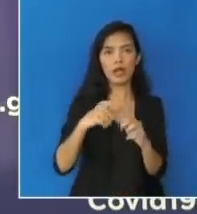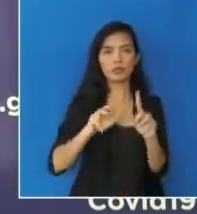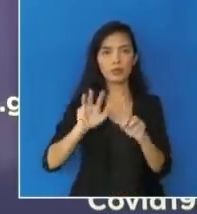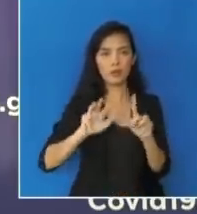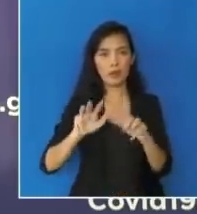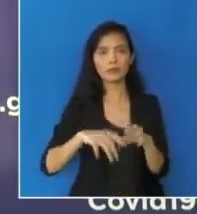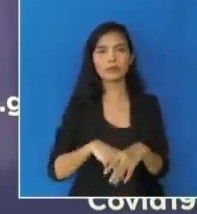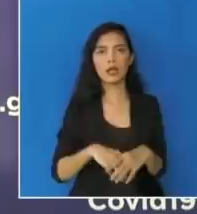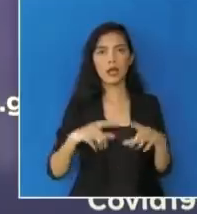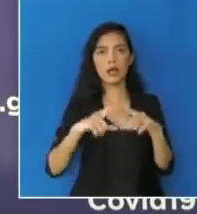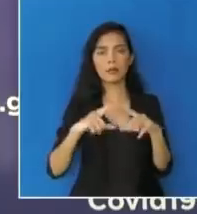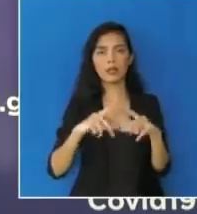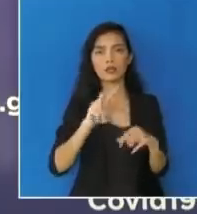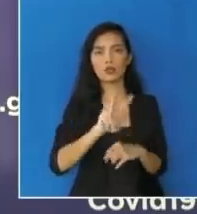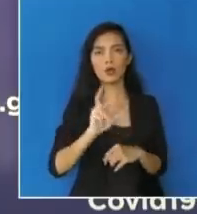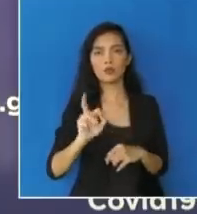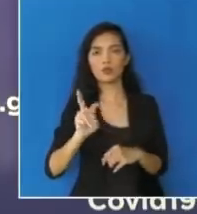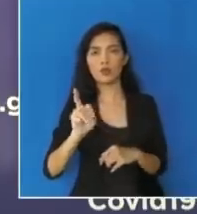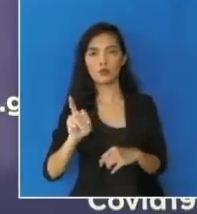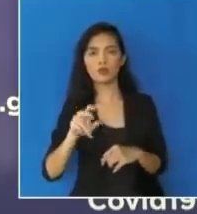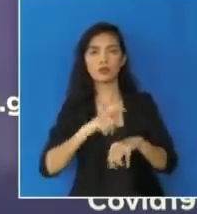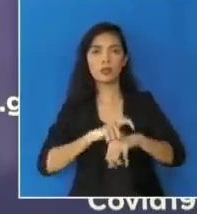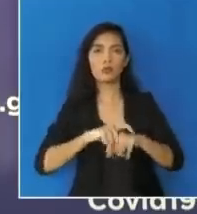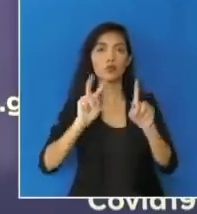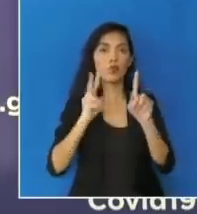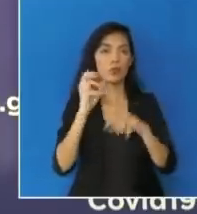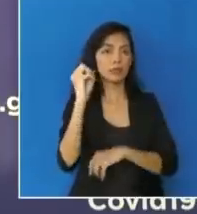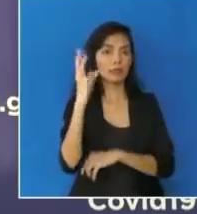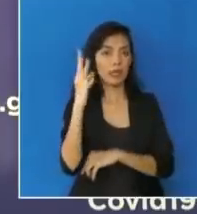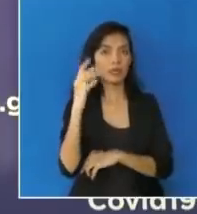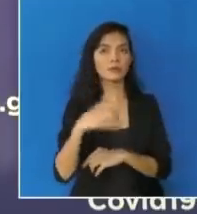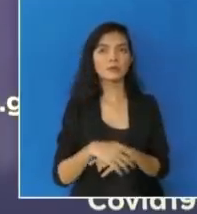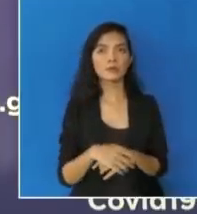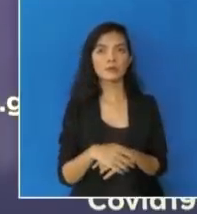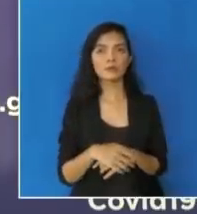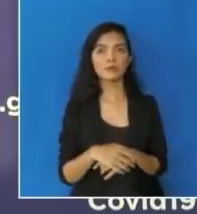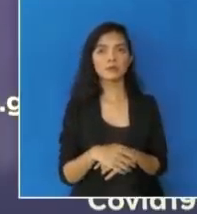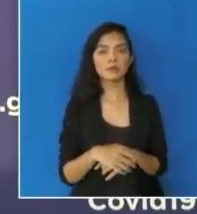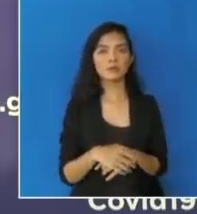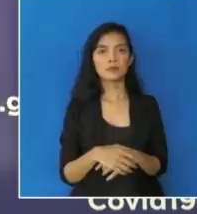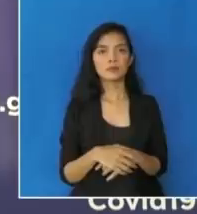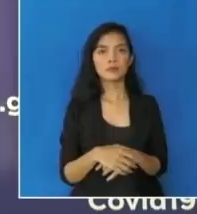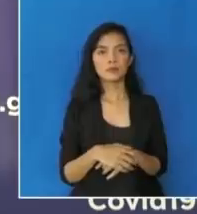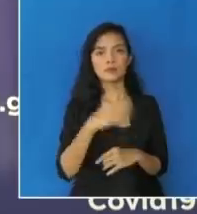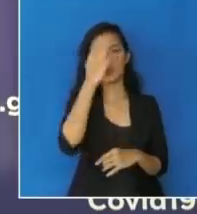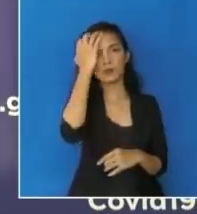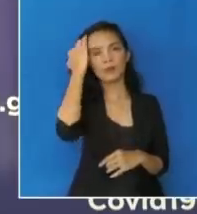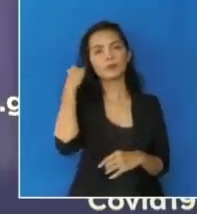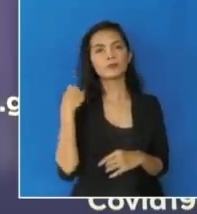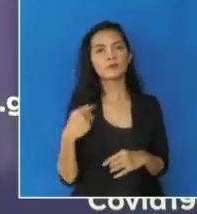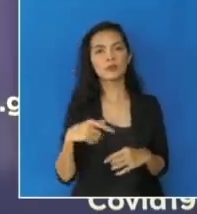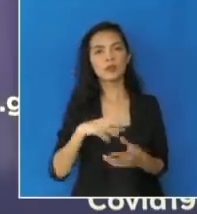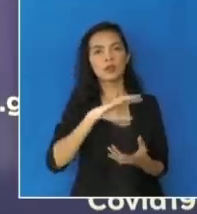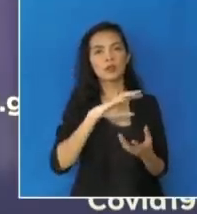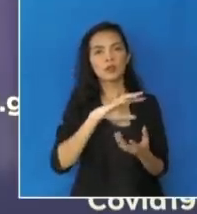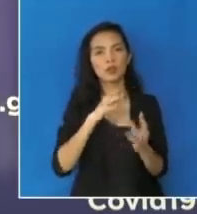19 April 2020 pada pukul 12.00 sebagai berikut. Saat ini